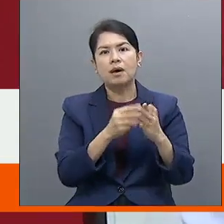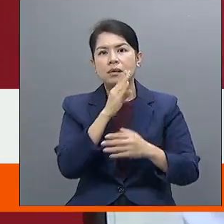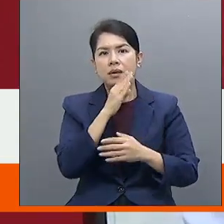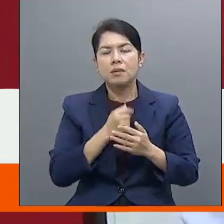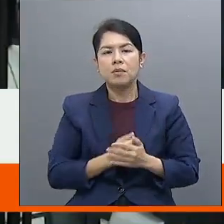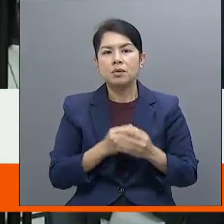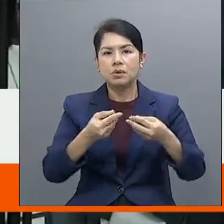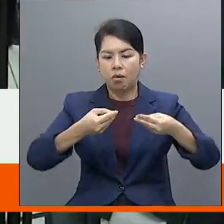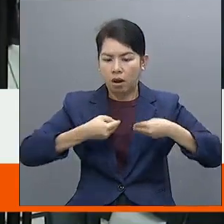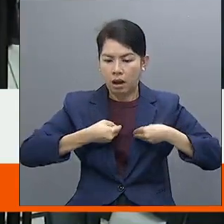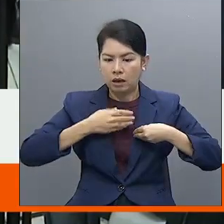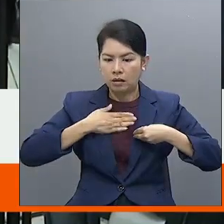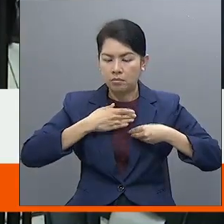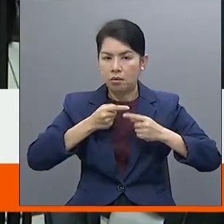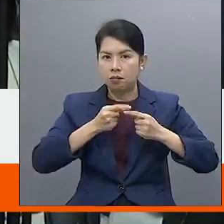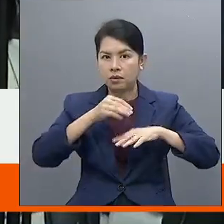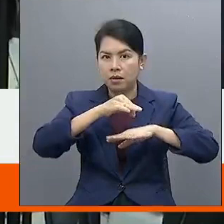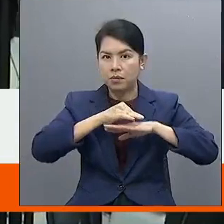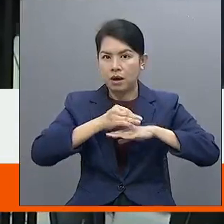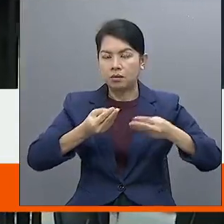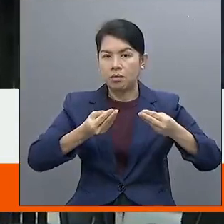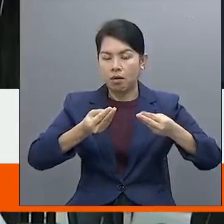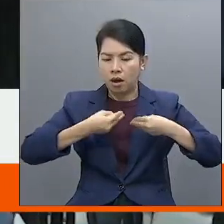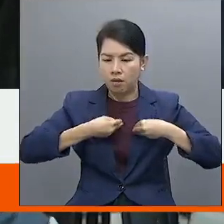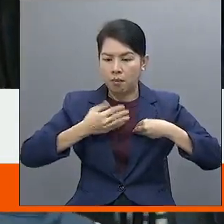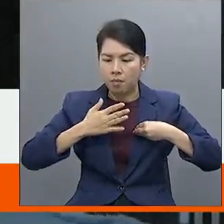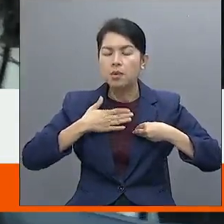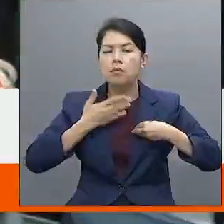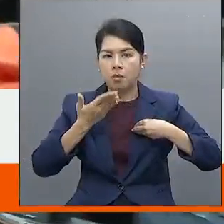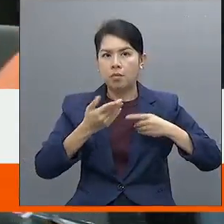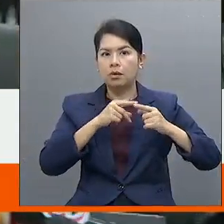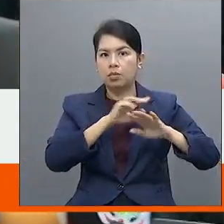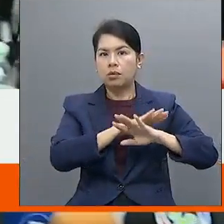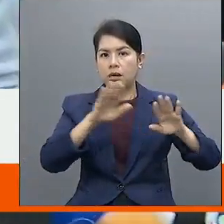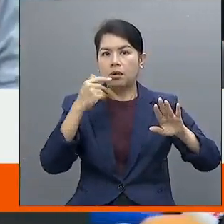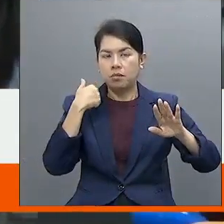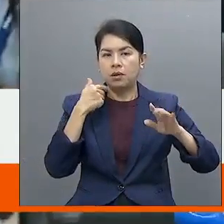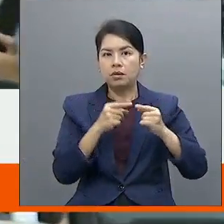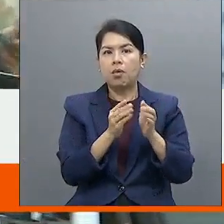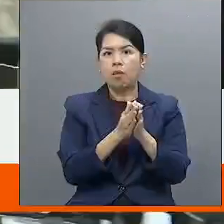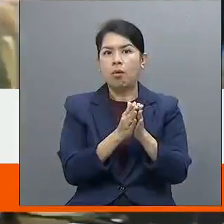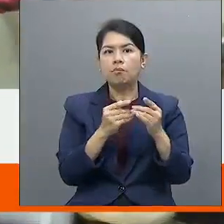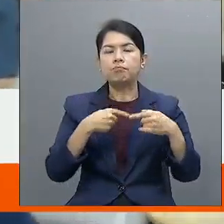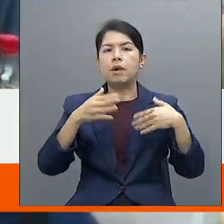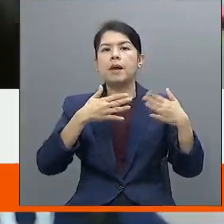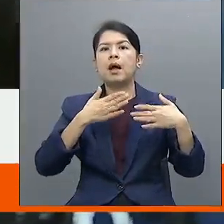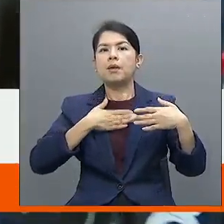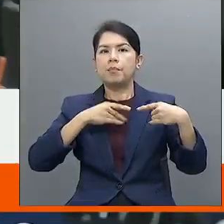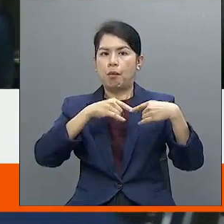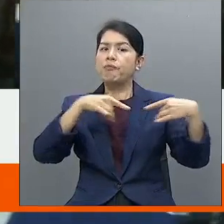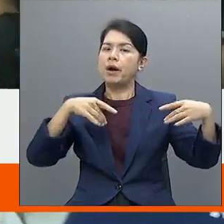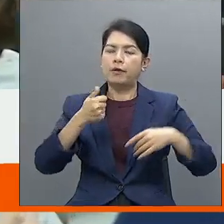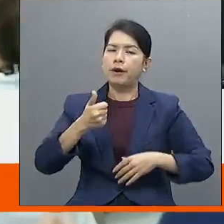นะคุณจะมาหักหลังผมทีหลังเนี่ยผมไม่เอาผมขอถอนตัวจากการจากพรรคร่วมขอเป็นฝ่ายค้านก็ได้ก้าวไกลเพิ่มเงินอะไรอย่